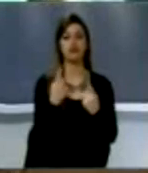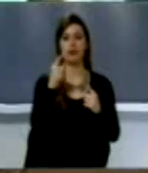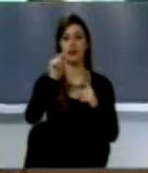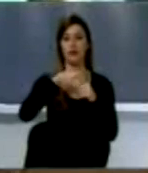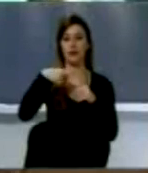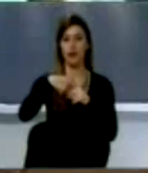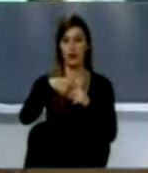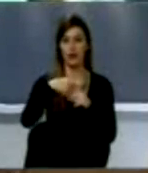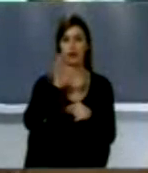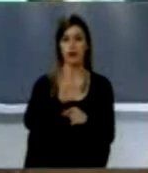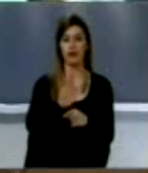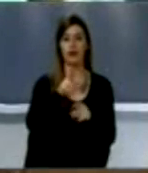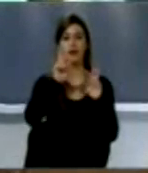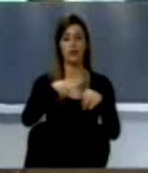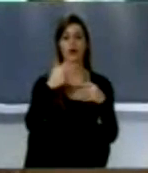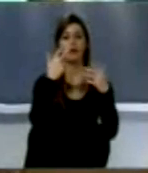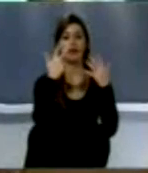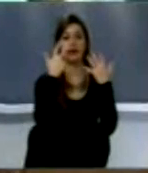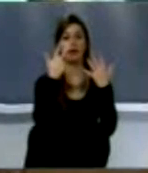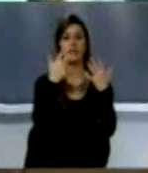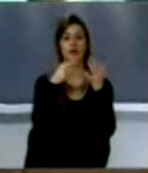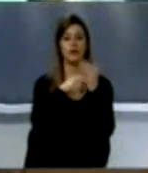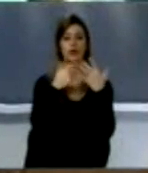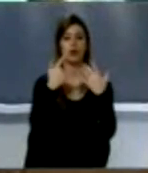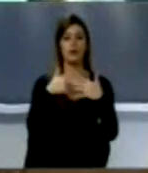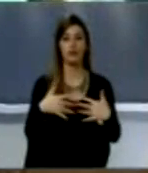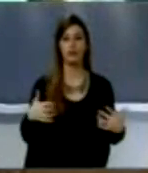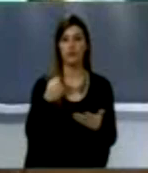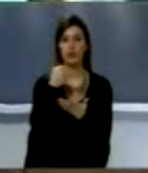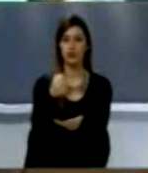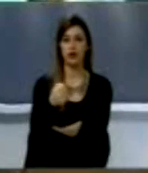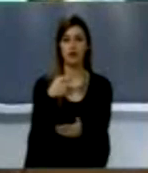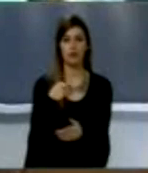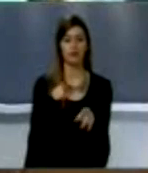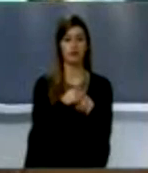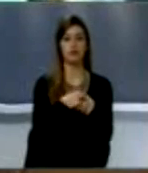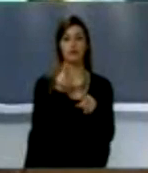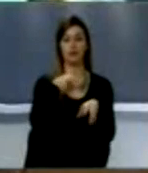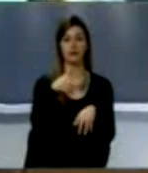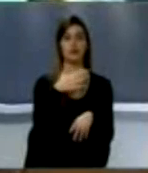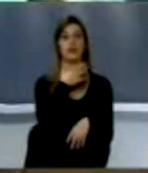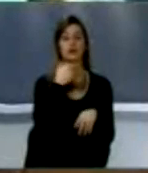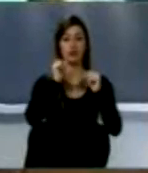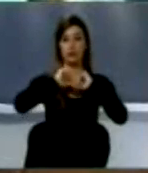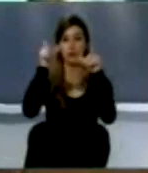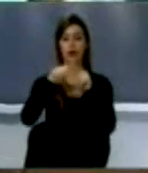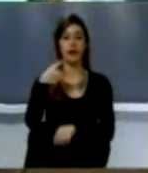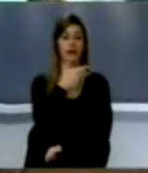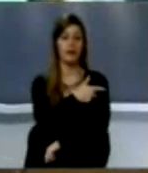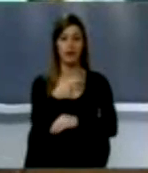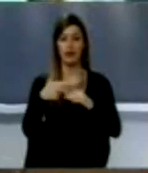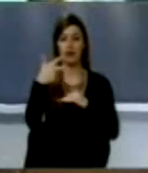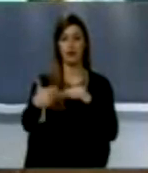RTK-s do t'i ndahen 0.7% e buxhetit. Kjo do t'i çmend të dy, sepse do të vërenin se periudha 3 vjeçare nuk